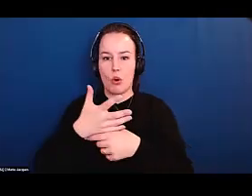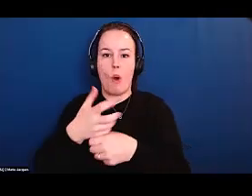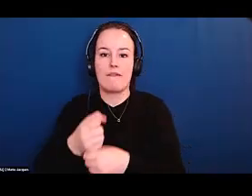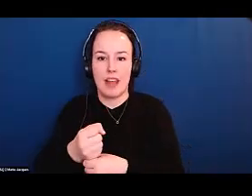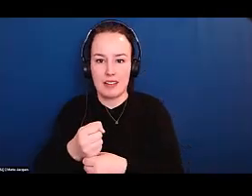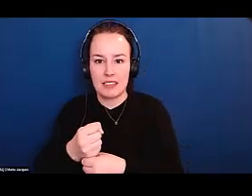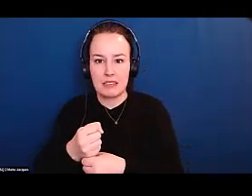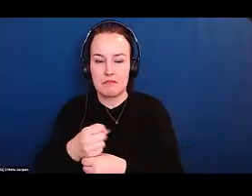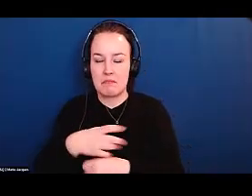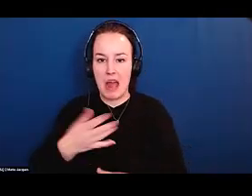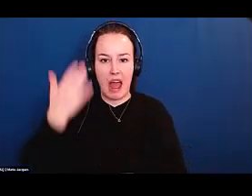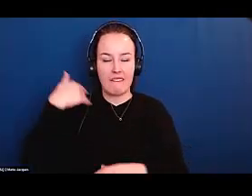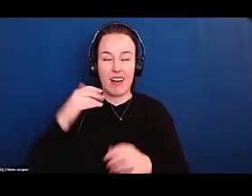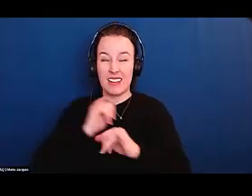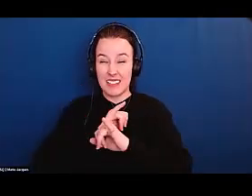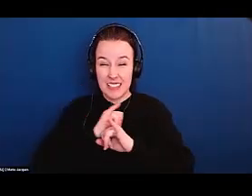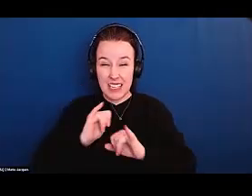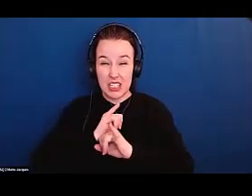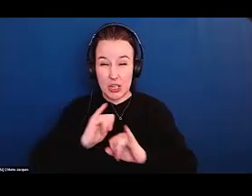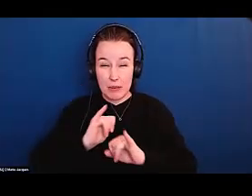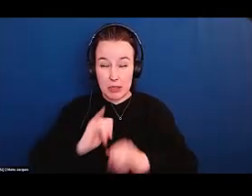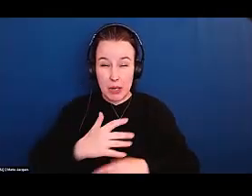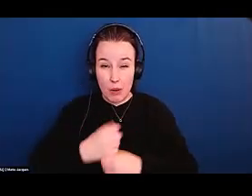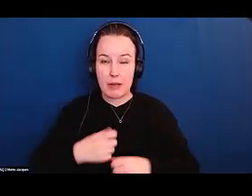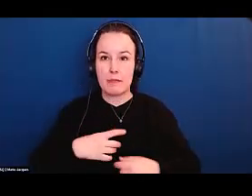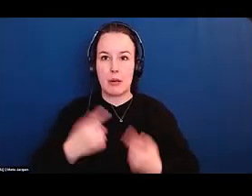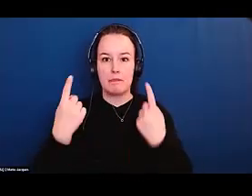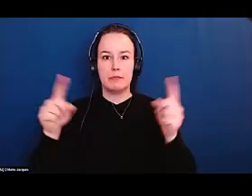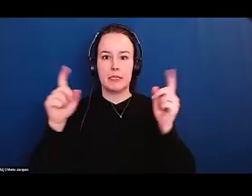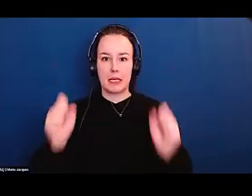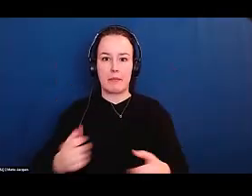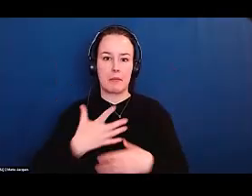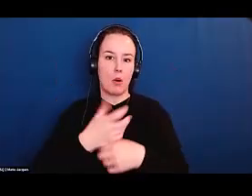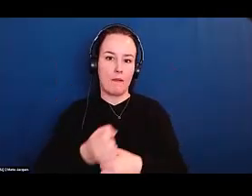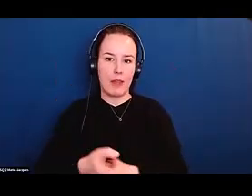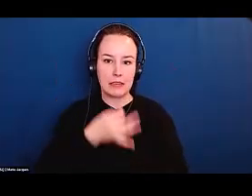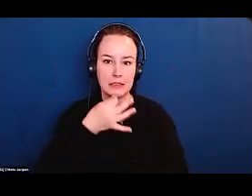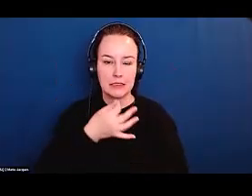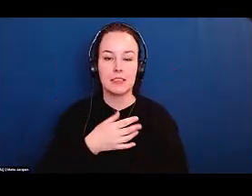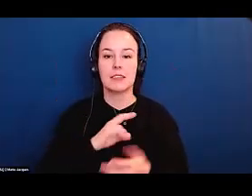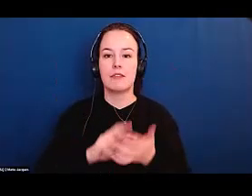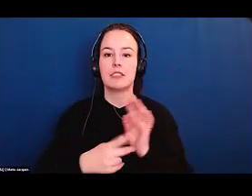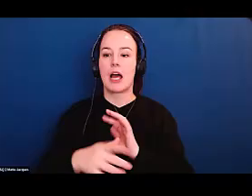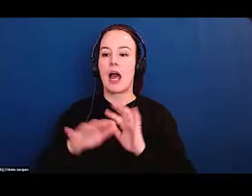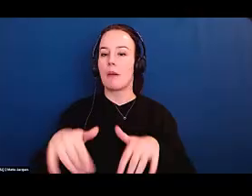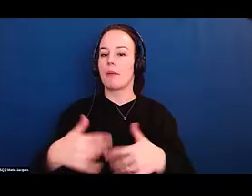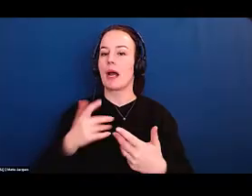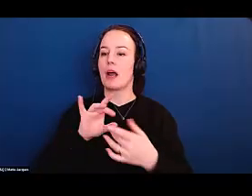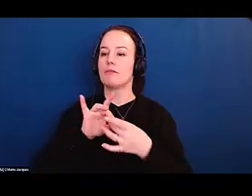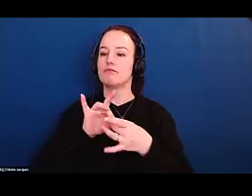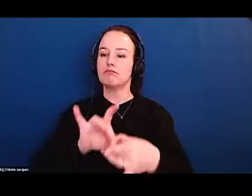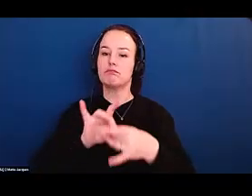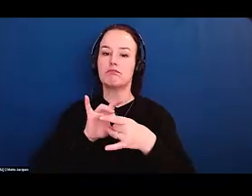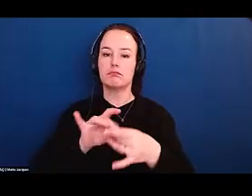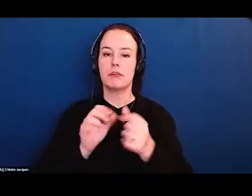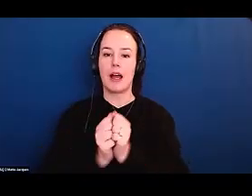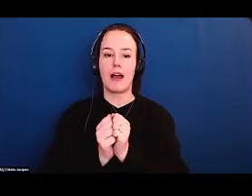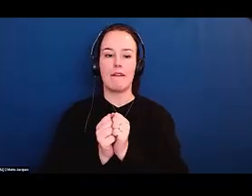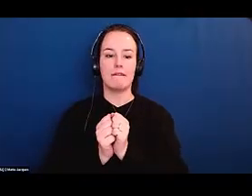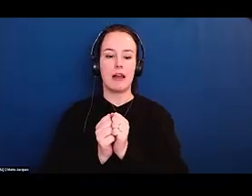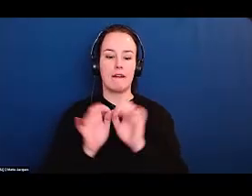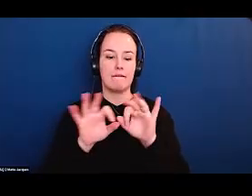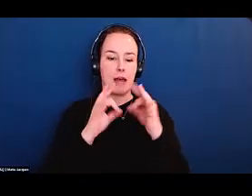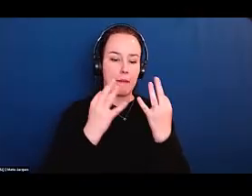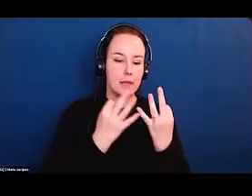confiance alors qu'ils ne faisaient pas confiance au système, ils nous font confiance à nous et alors ils arrivent à reconnecter avec